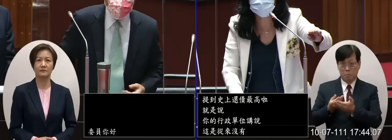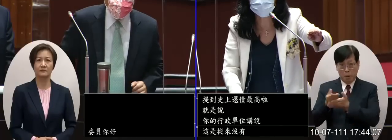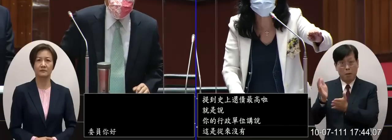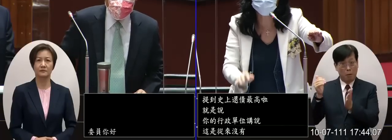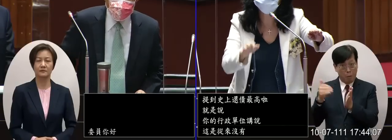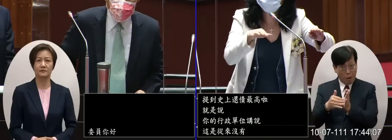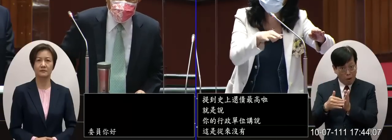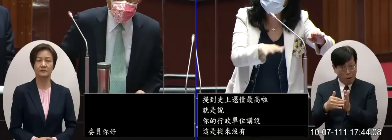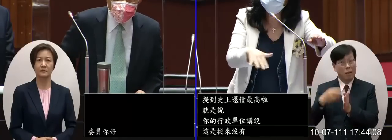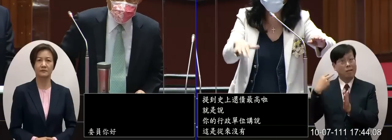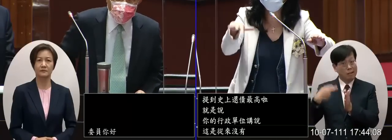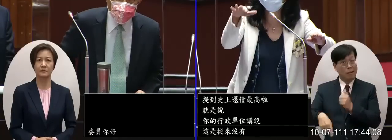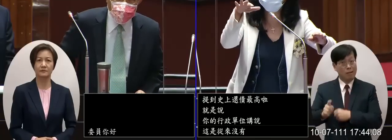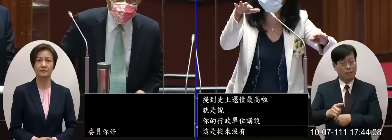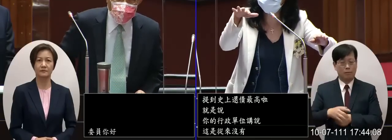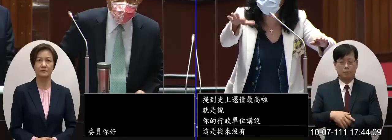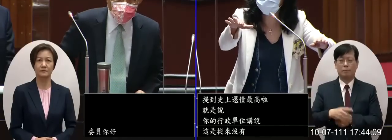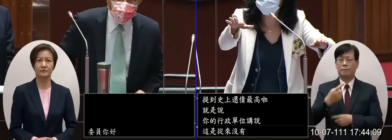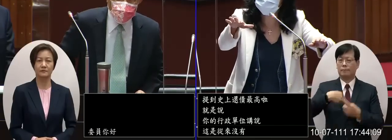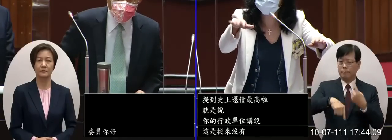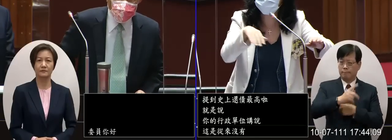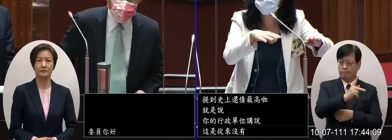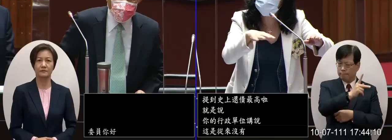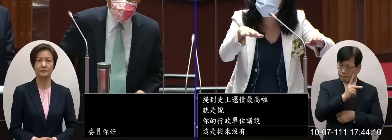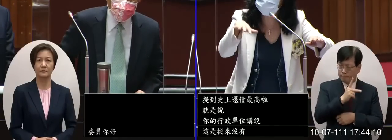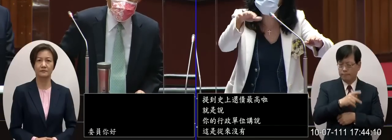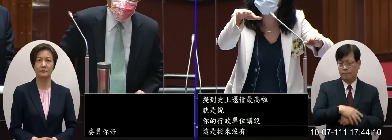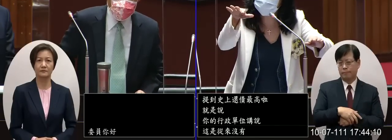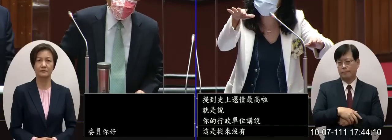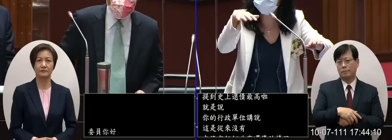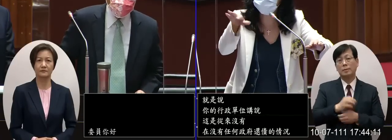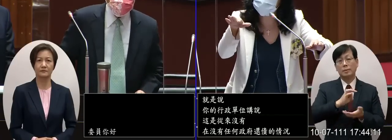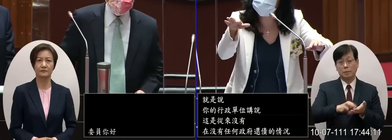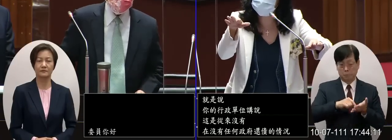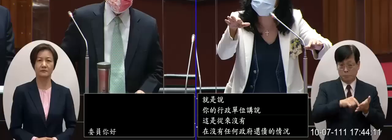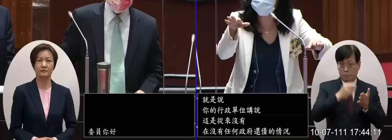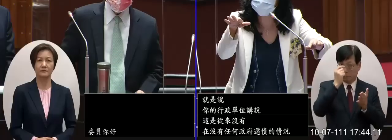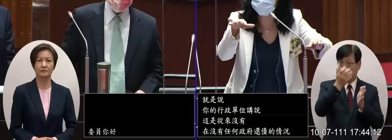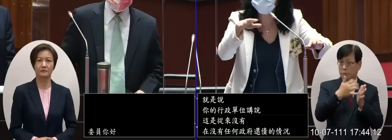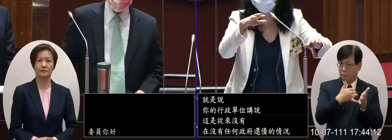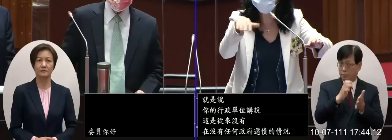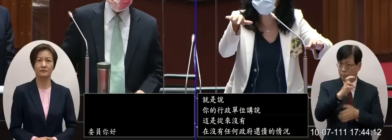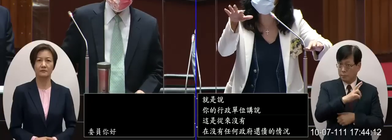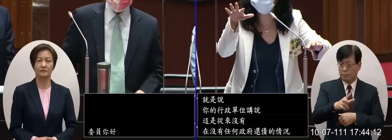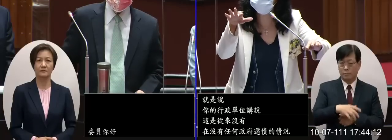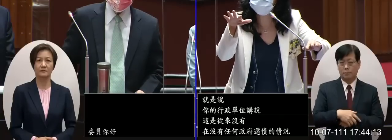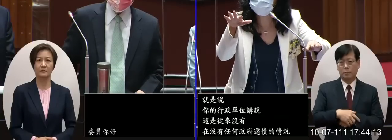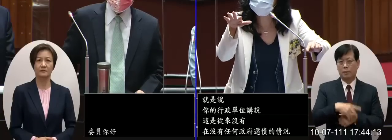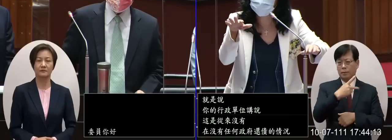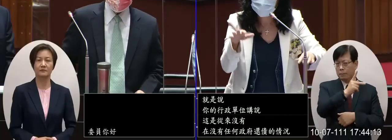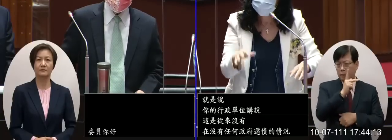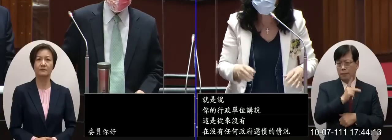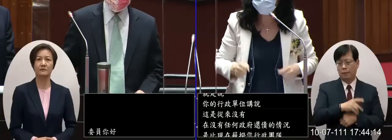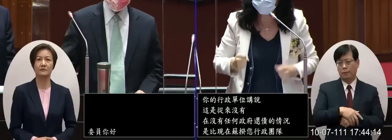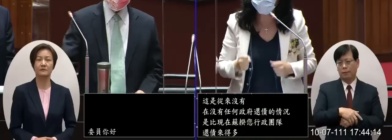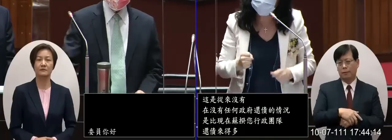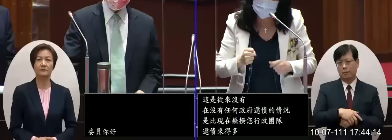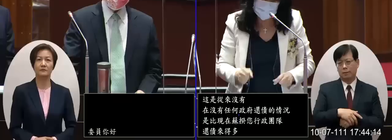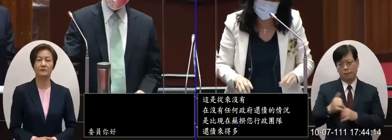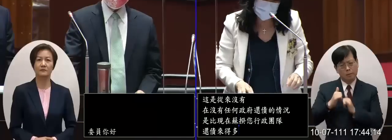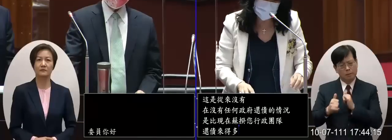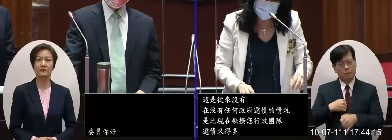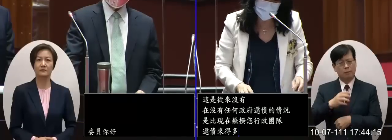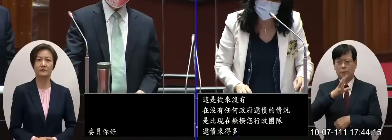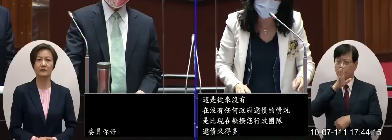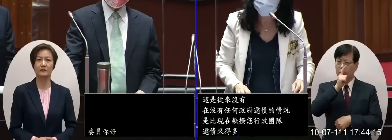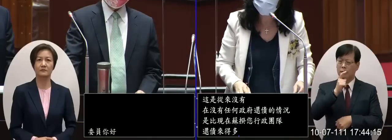了债之后呢，然后你再去举债，你再透过编列特别预算的方式，你又去举债。所以民间